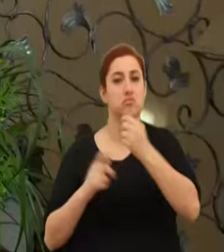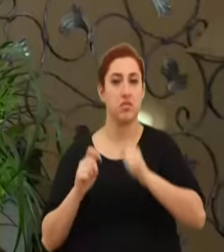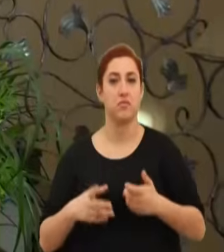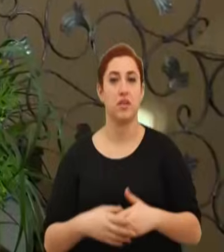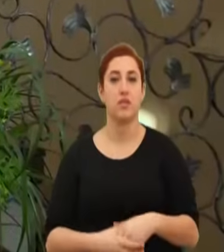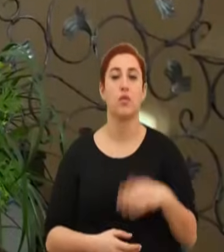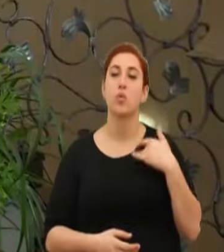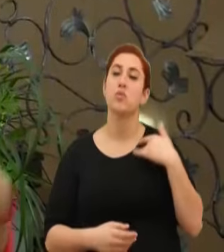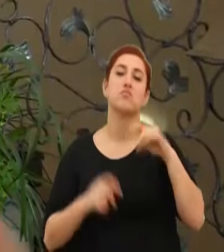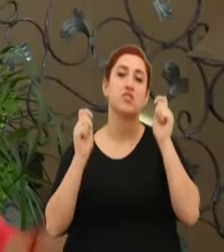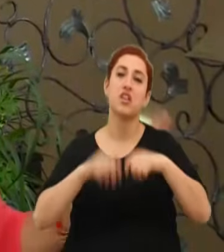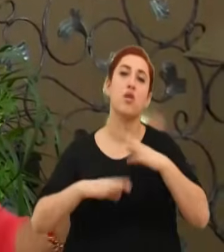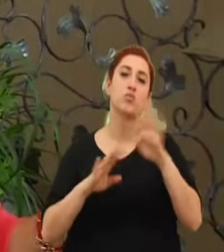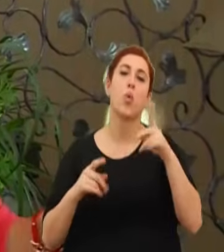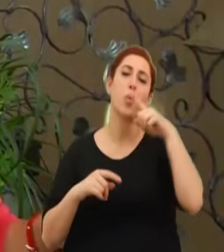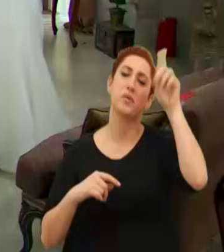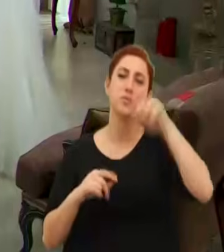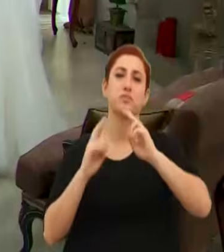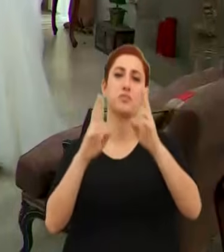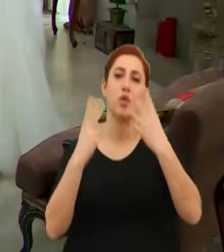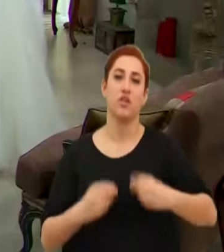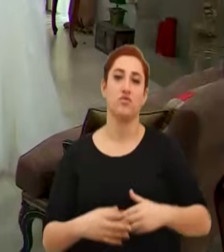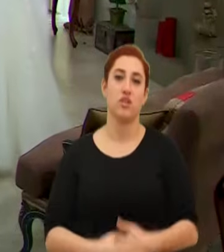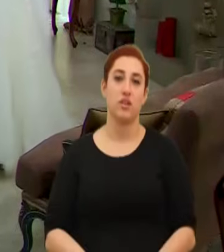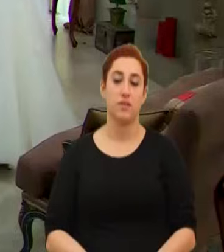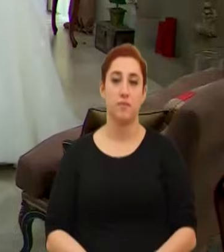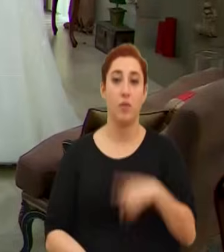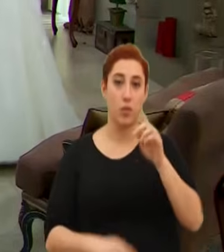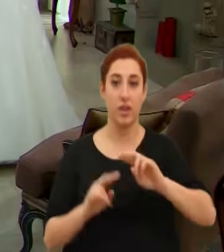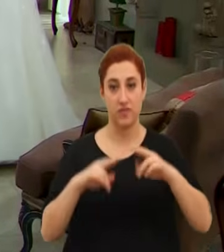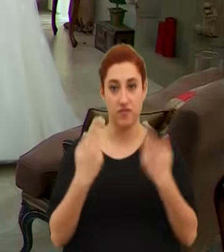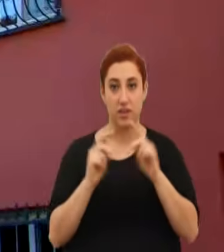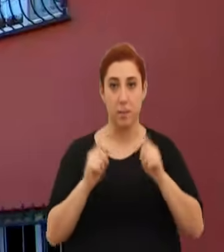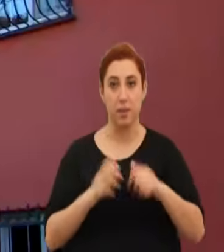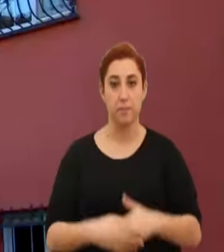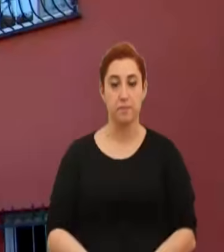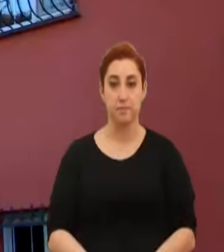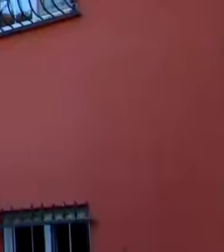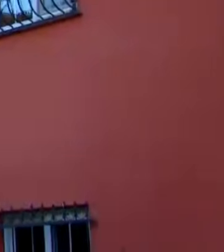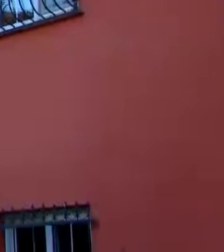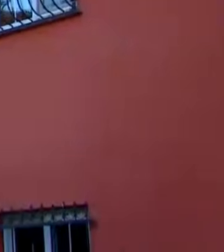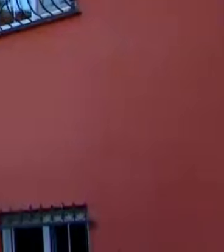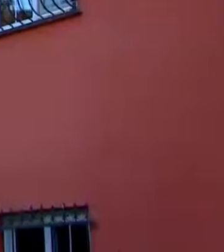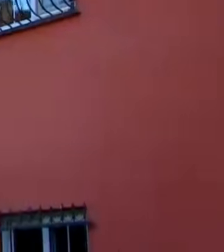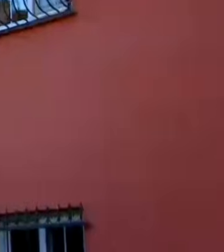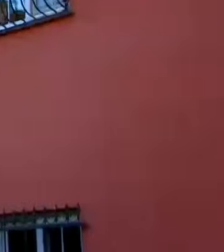ama. Gönlüne göre yaptır böyle o gün senin günün. Hah oraya da kıvıralım.